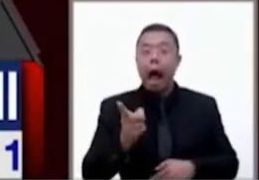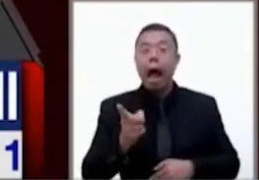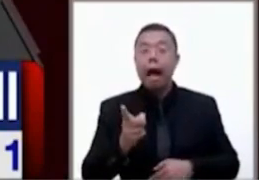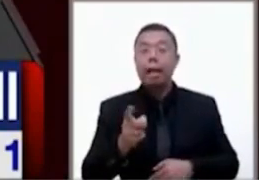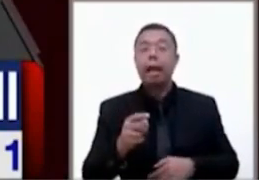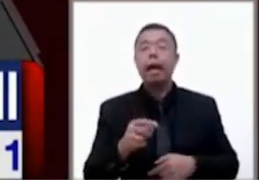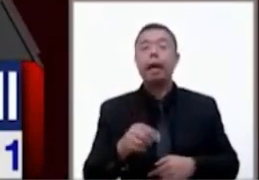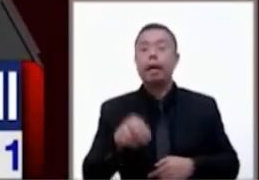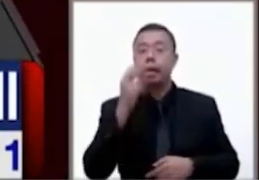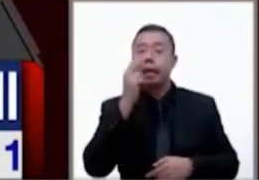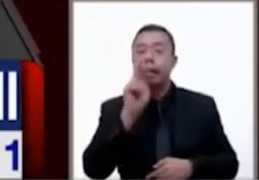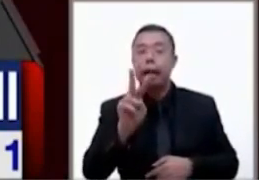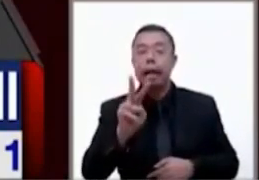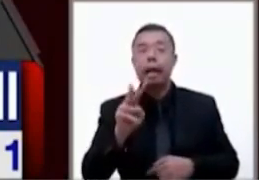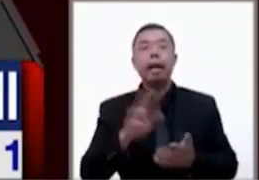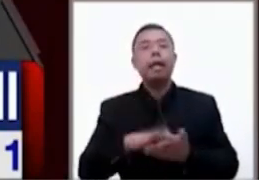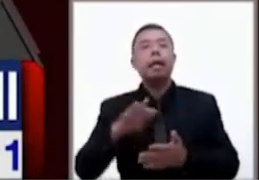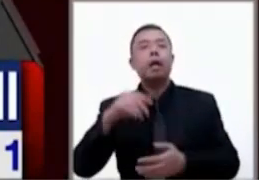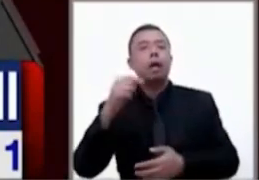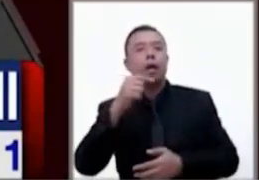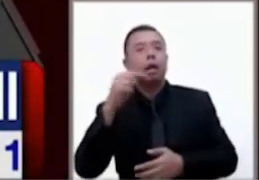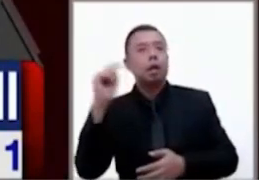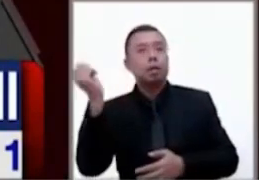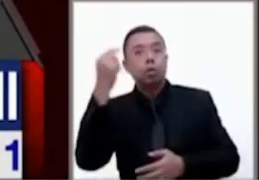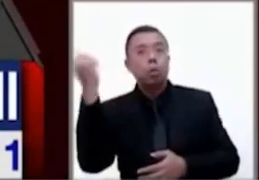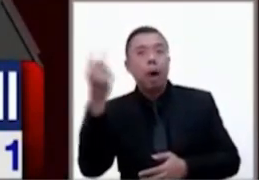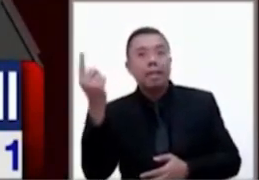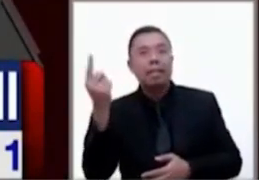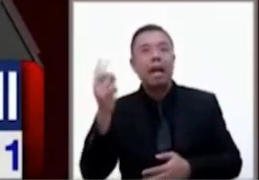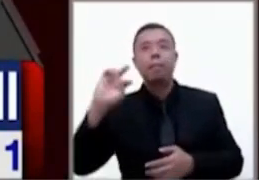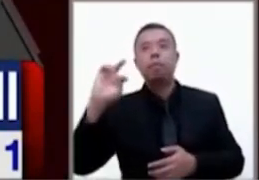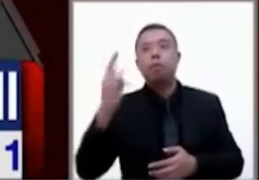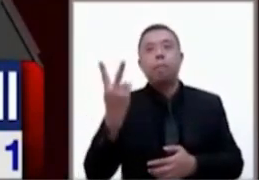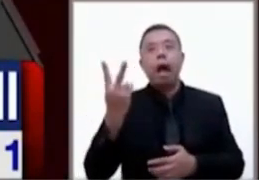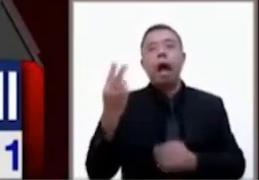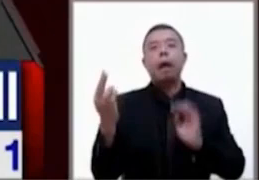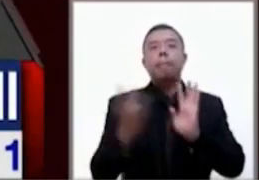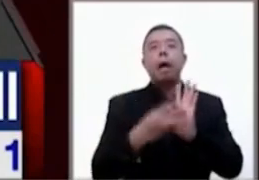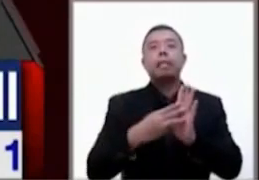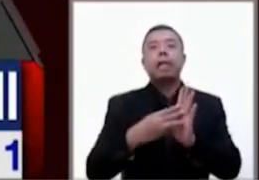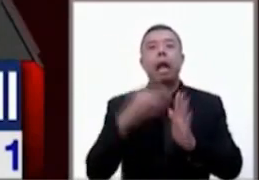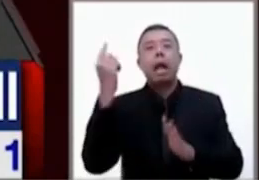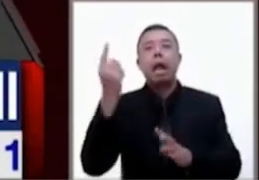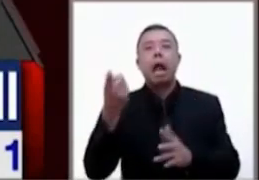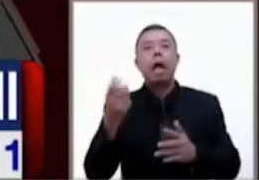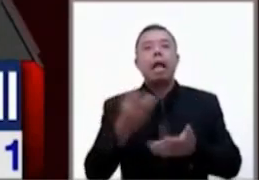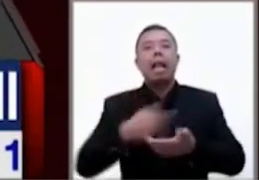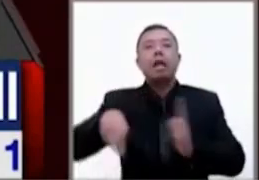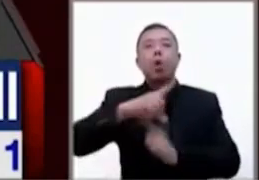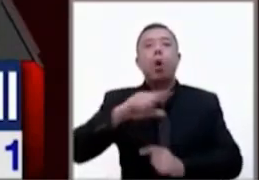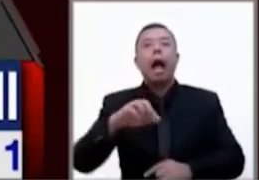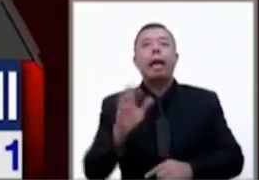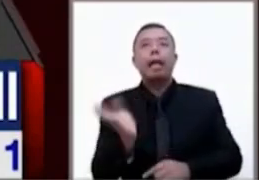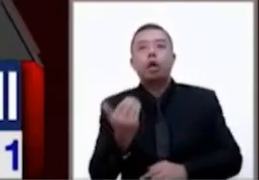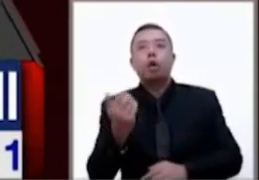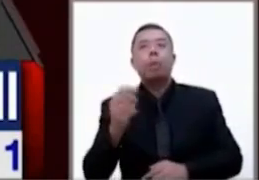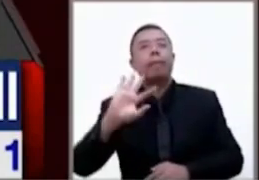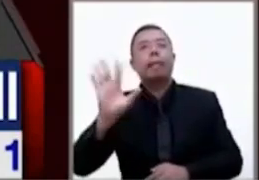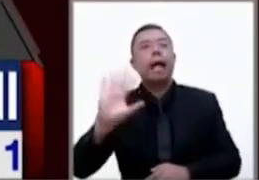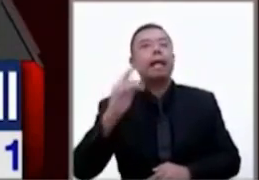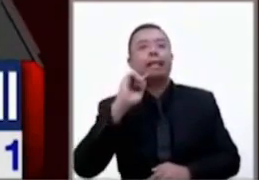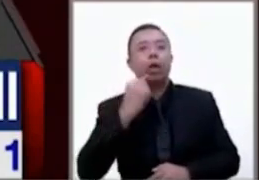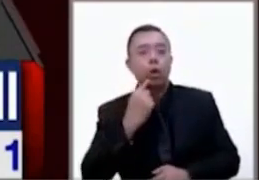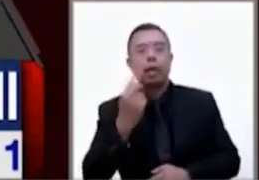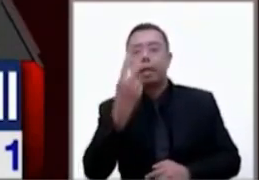yang namanya krisis iklim tidak diatasi dengan serius. Bahkan kita ditunjukkan anggaran mengatasi